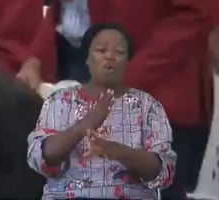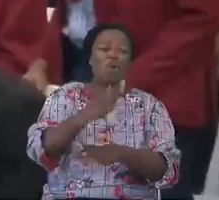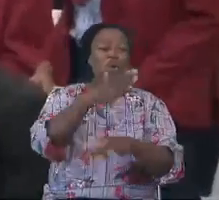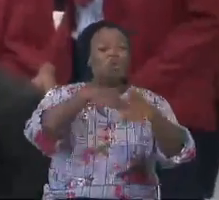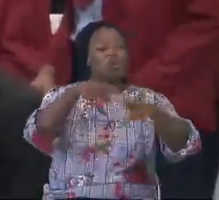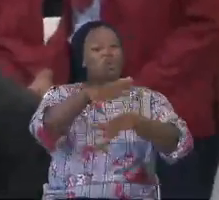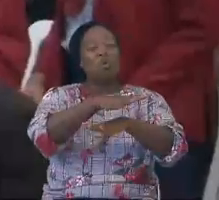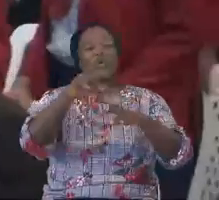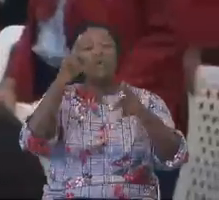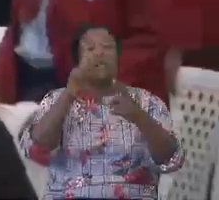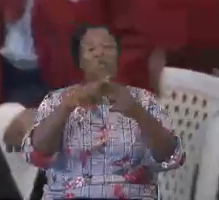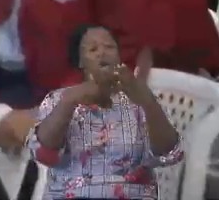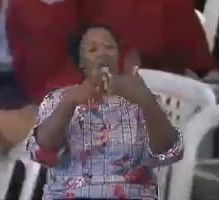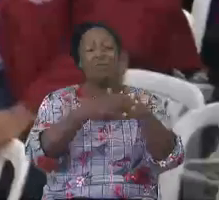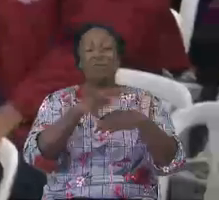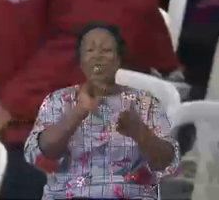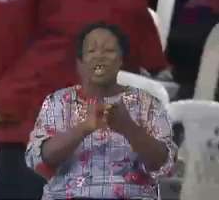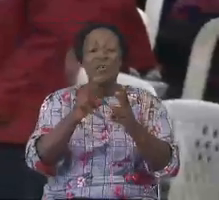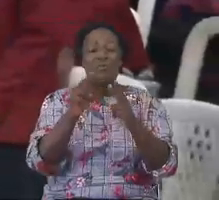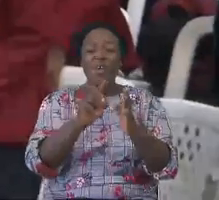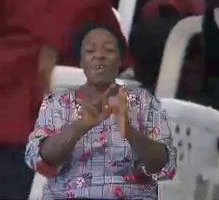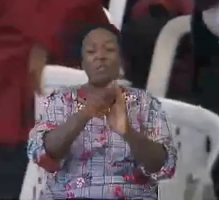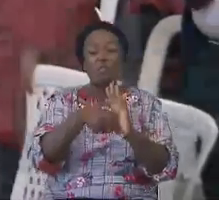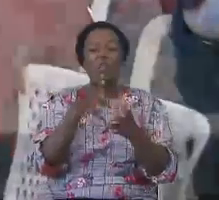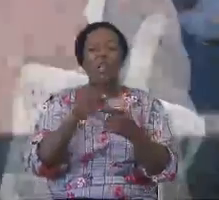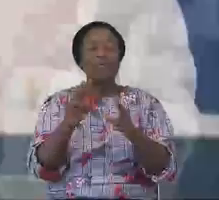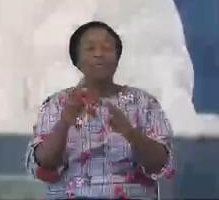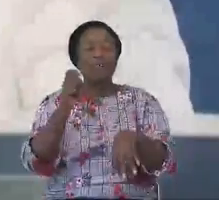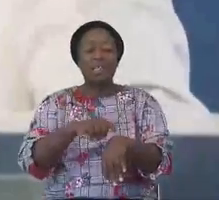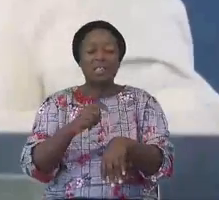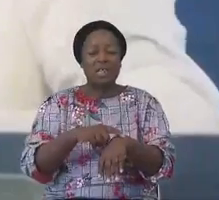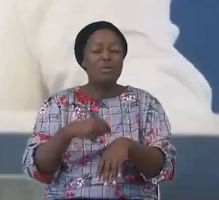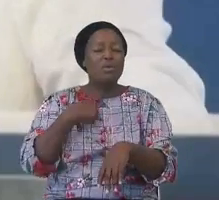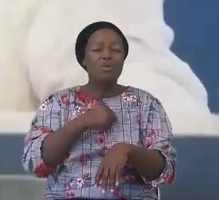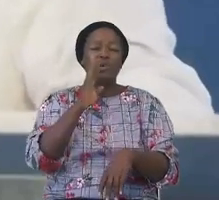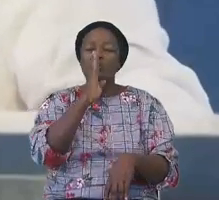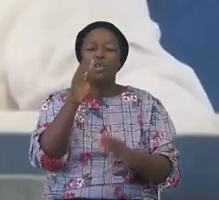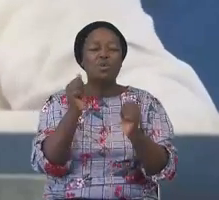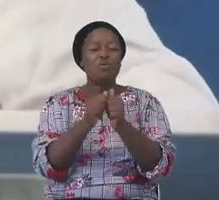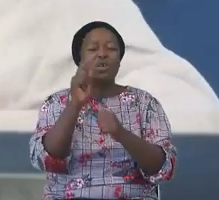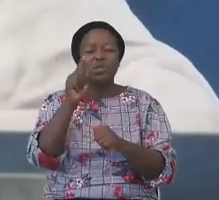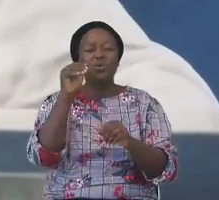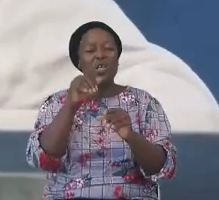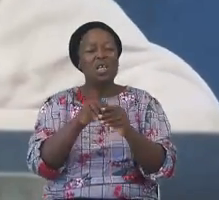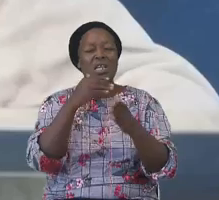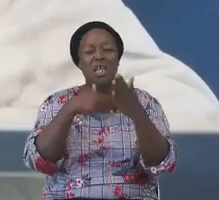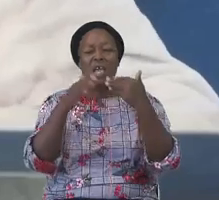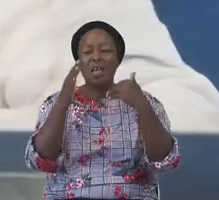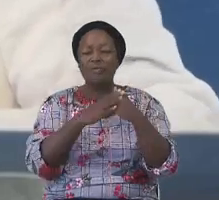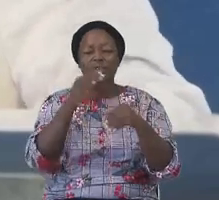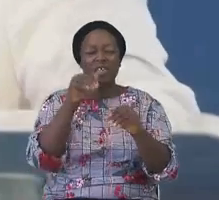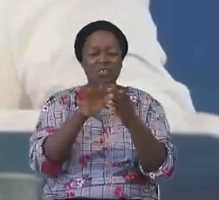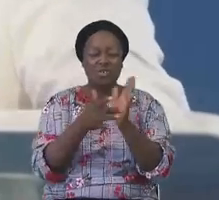Et quand le moment viendra de traverser ce moment, cette heure-là, ce